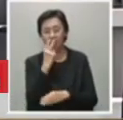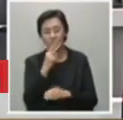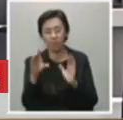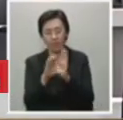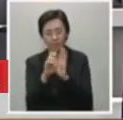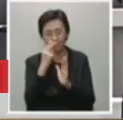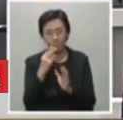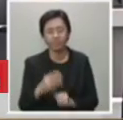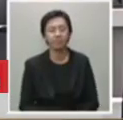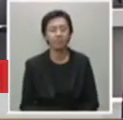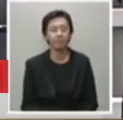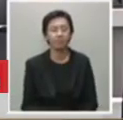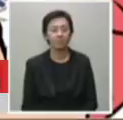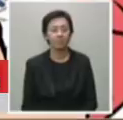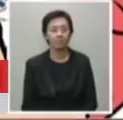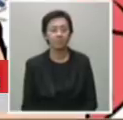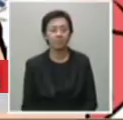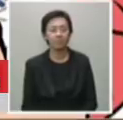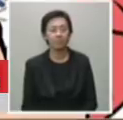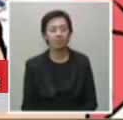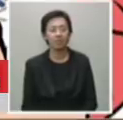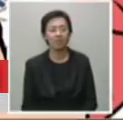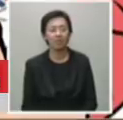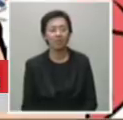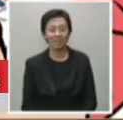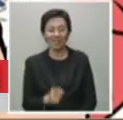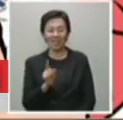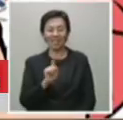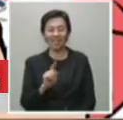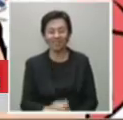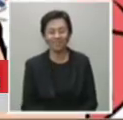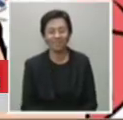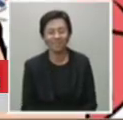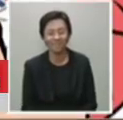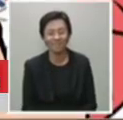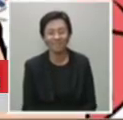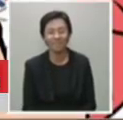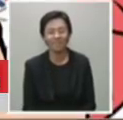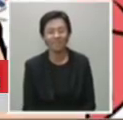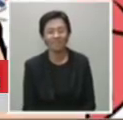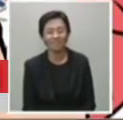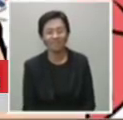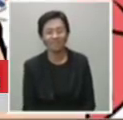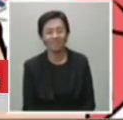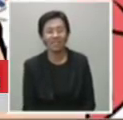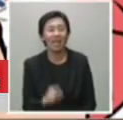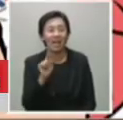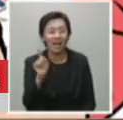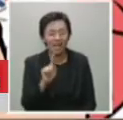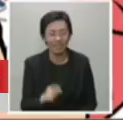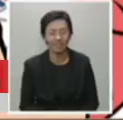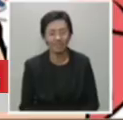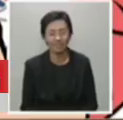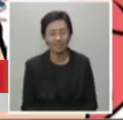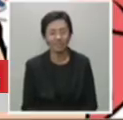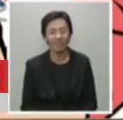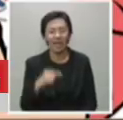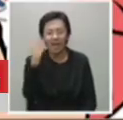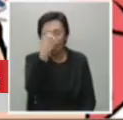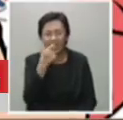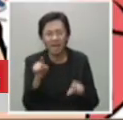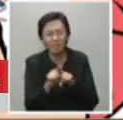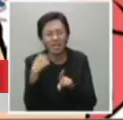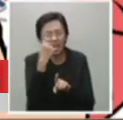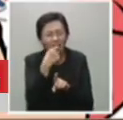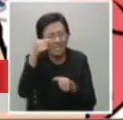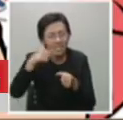ไปฮะเมื่อกี้น้องเกี่ยวก็นี่ฮะโว้ยปรากฏว่าหน้าไม่เหมือนใครผมจำไม่